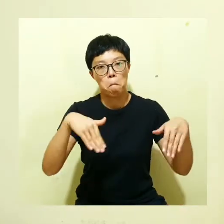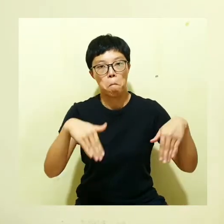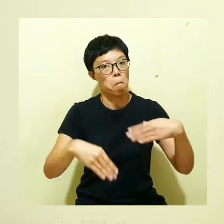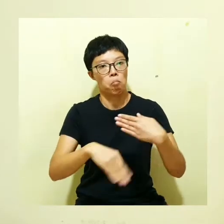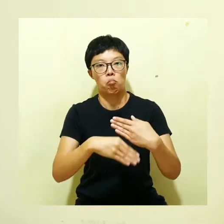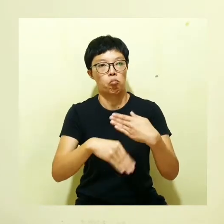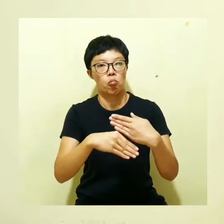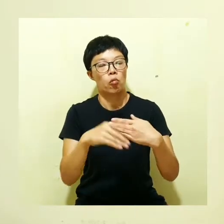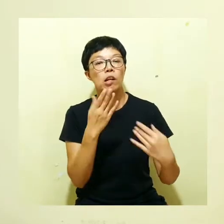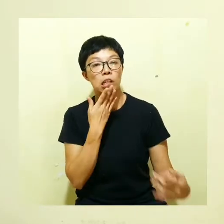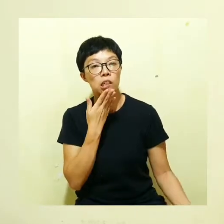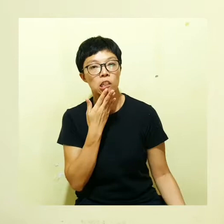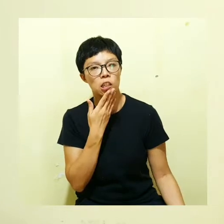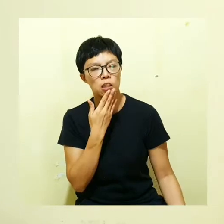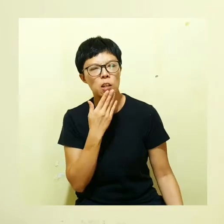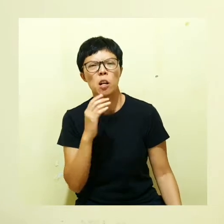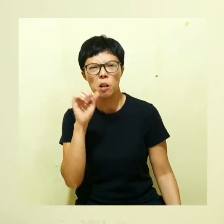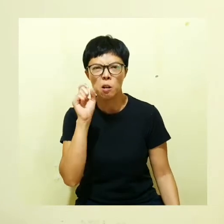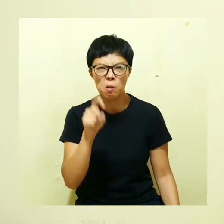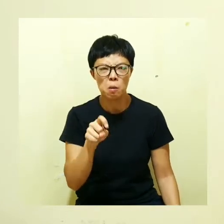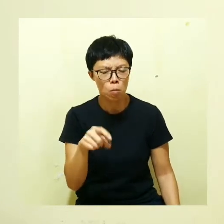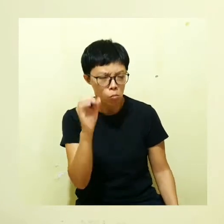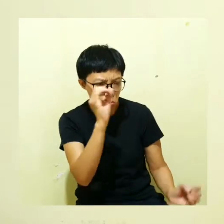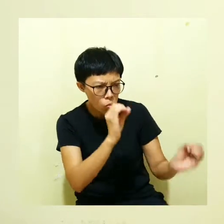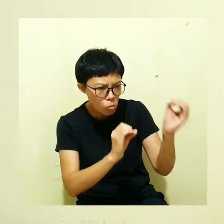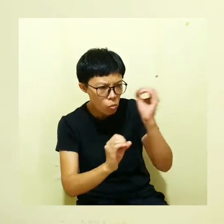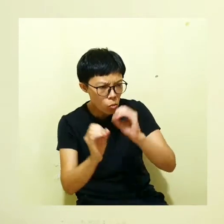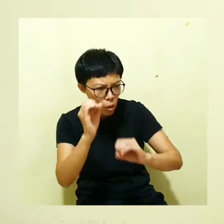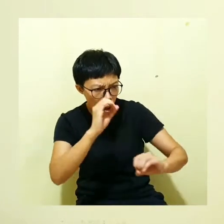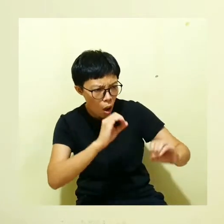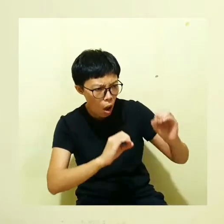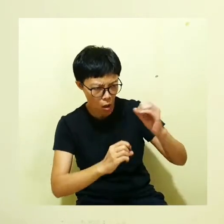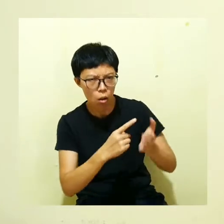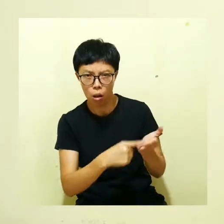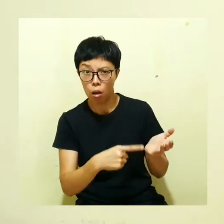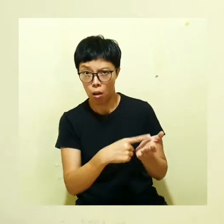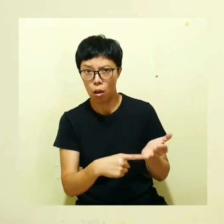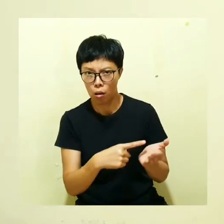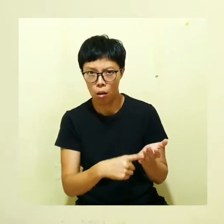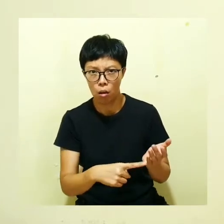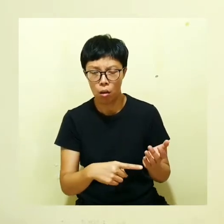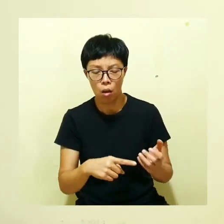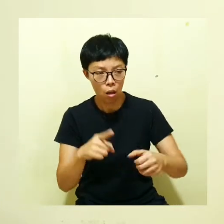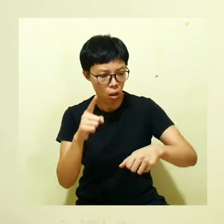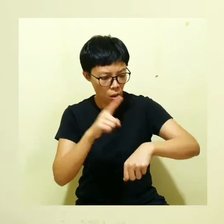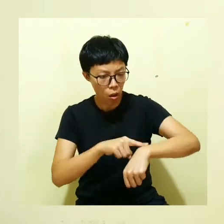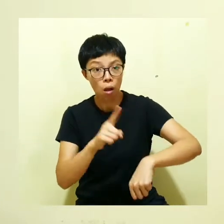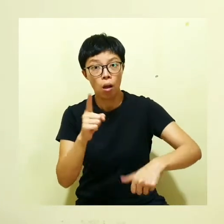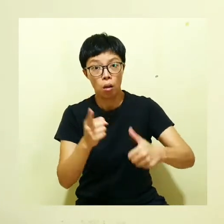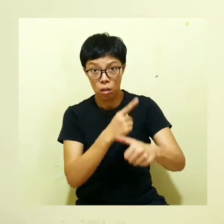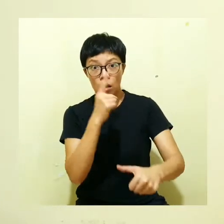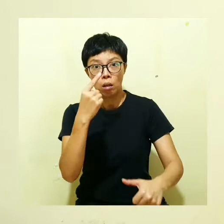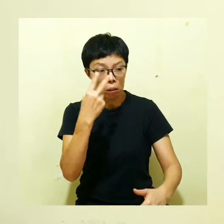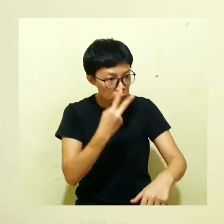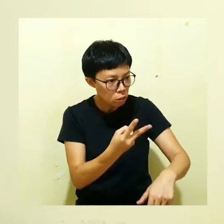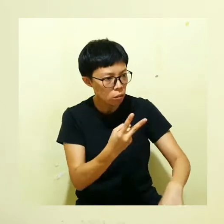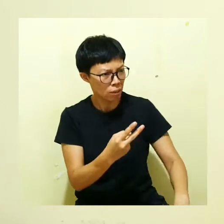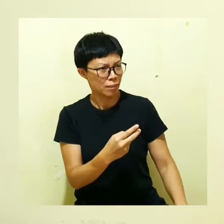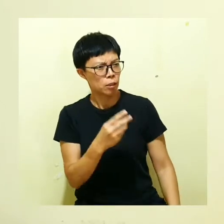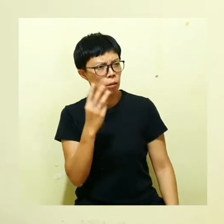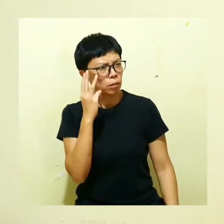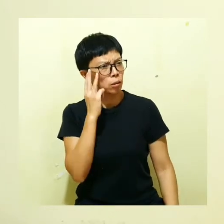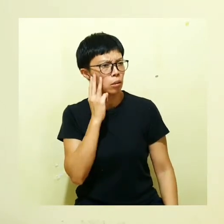我在第一次看到这个线条的时候，我一直看到有一个人侧面他的手两边，然后和他的内